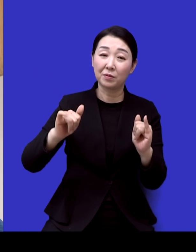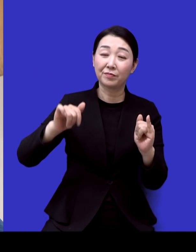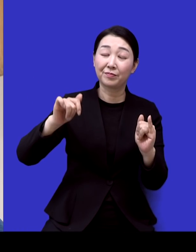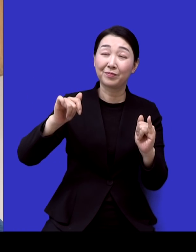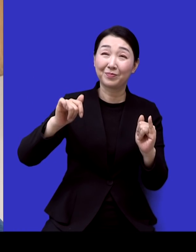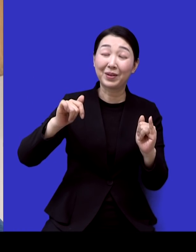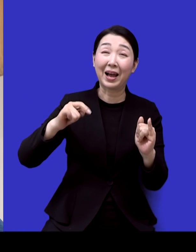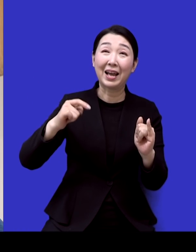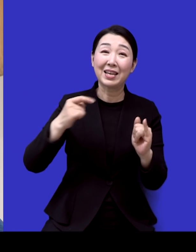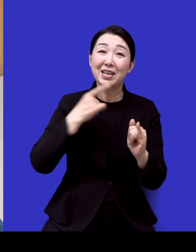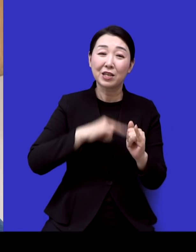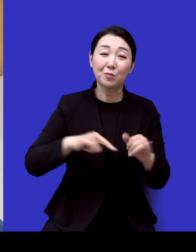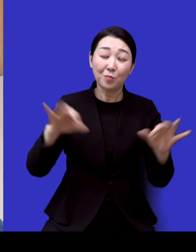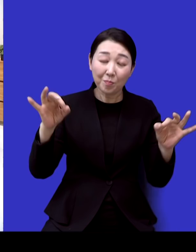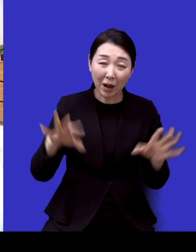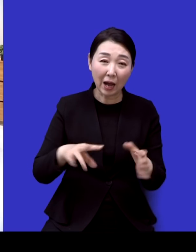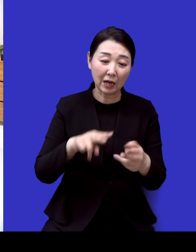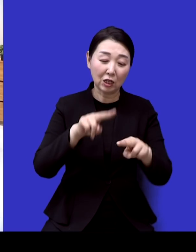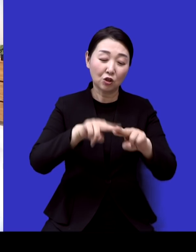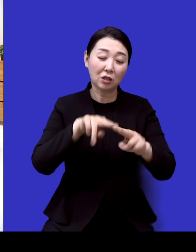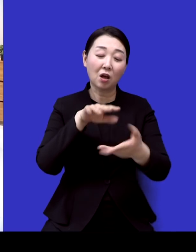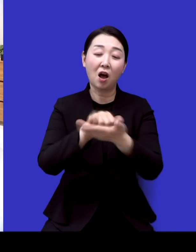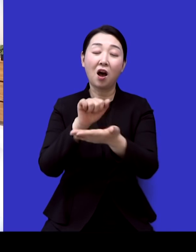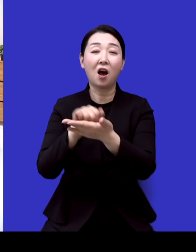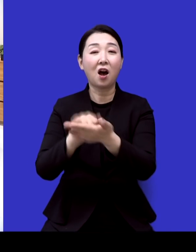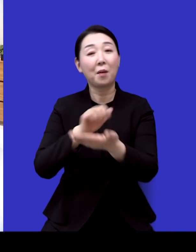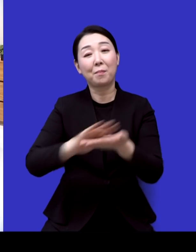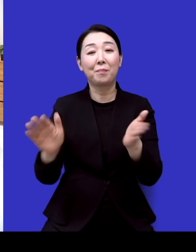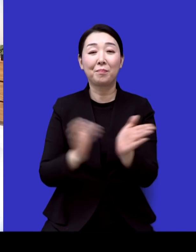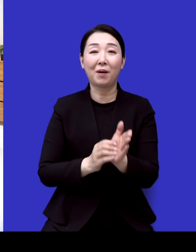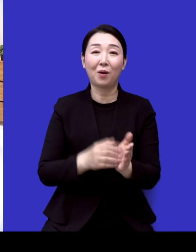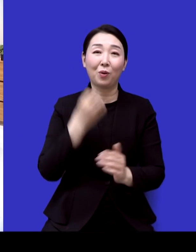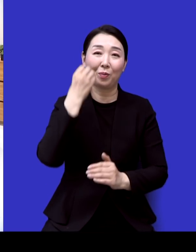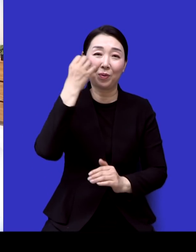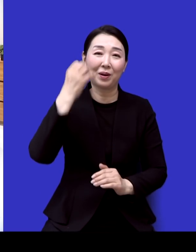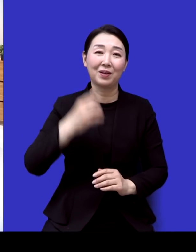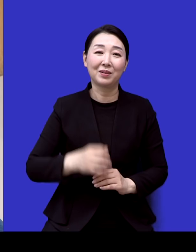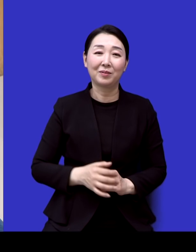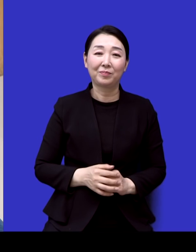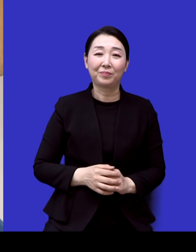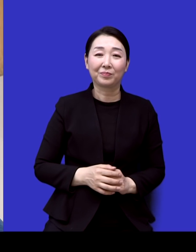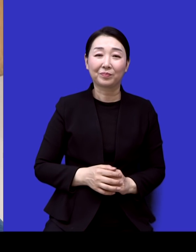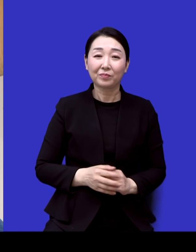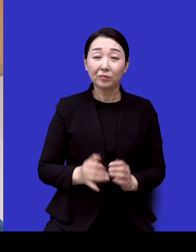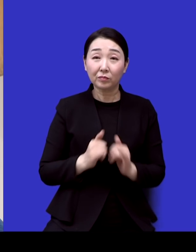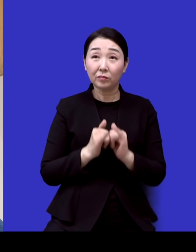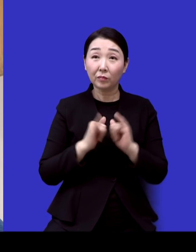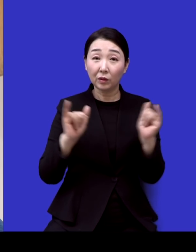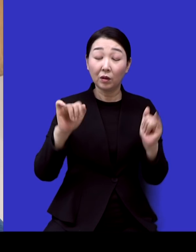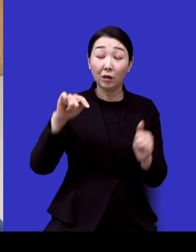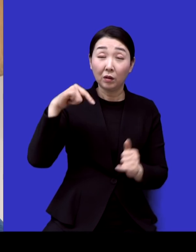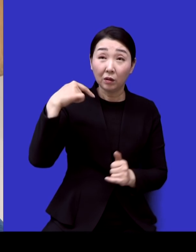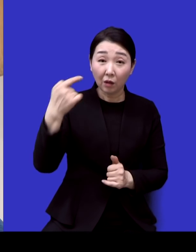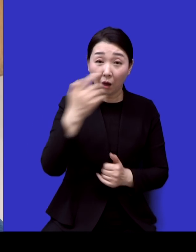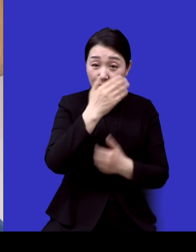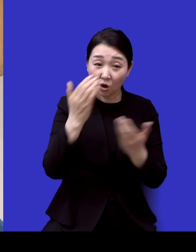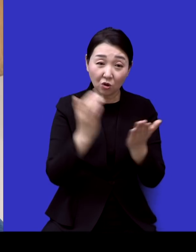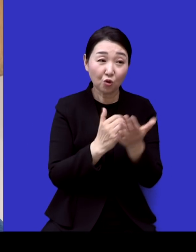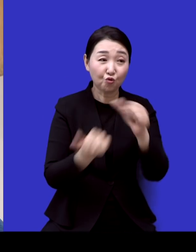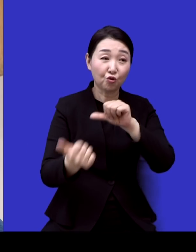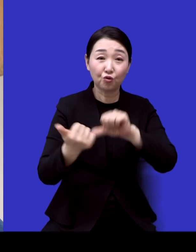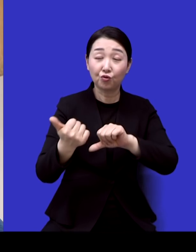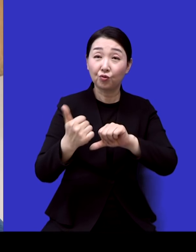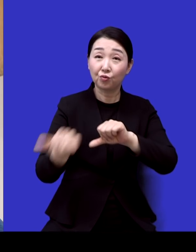1분 안에 이제 좌석이 다 매진돼요. 너무 신기한 일이죠. 네. 그 사람들이 다음 세대 죽었다 하는데 네. 저희는